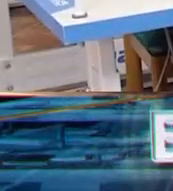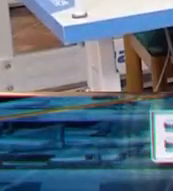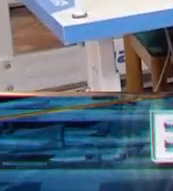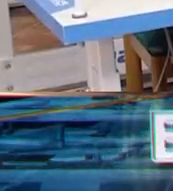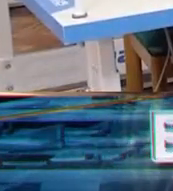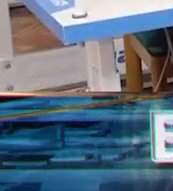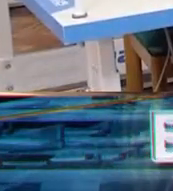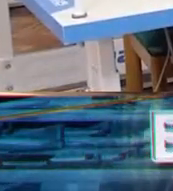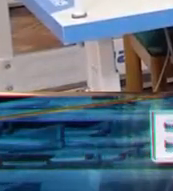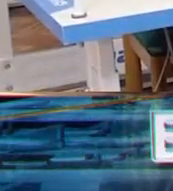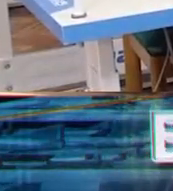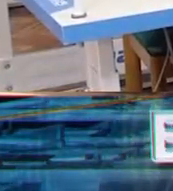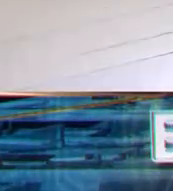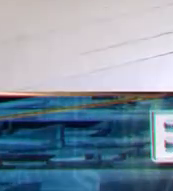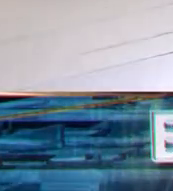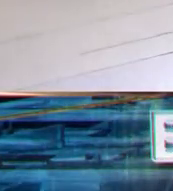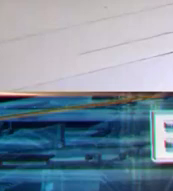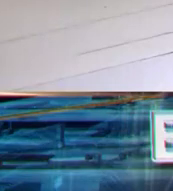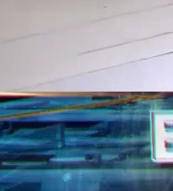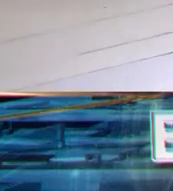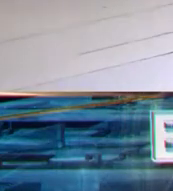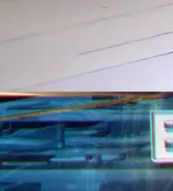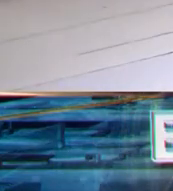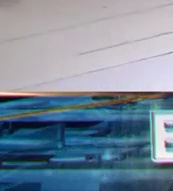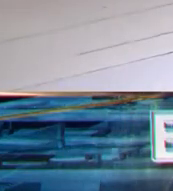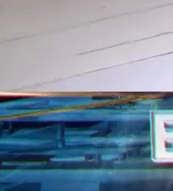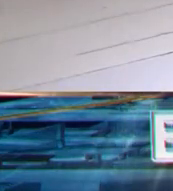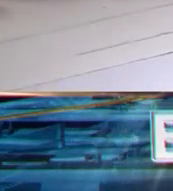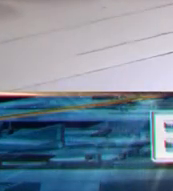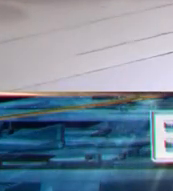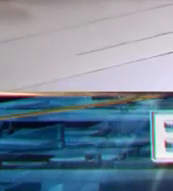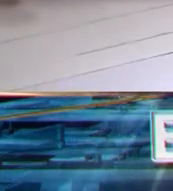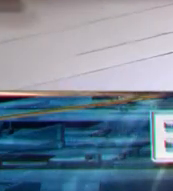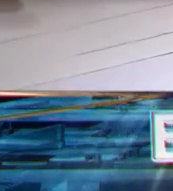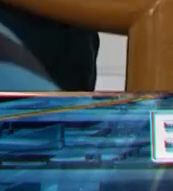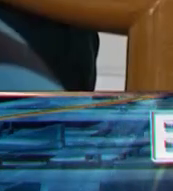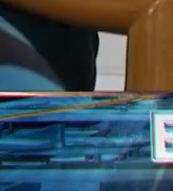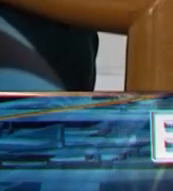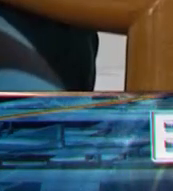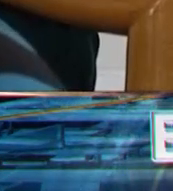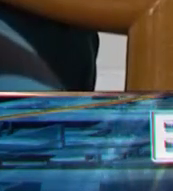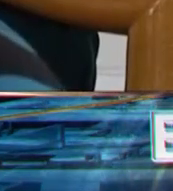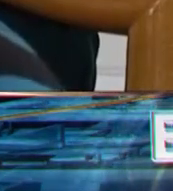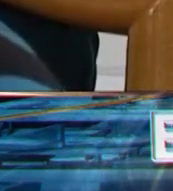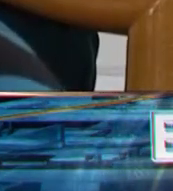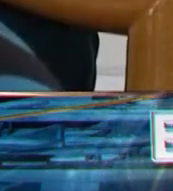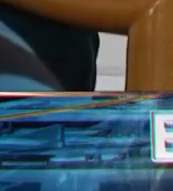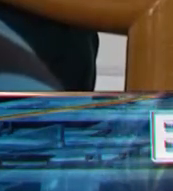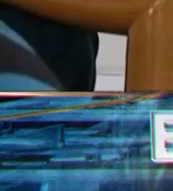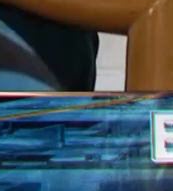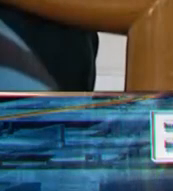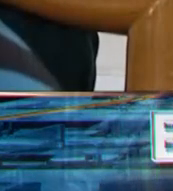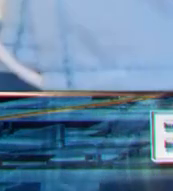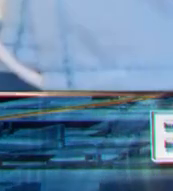Талдықорған тағы бір тігін цехмен толықта енді алпамыз қоғамдық ұйым өкілдері күніне 8000 бетпердесін тігуге қауқарлы. Жаңа